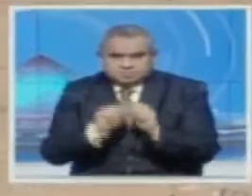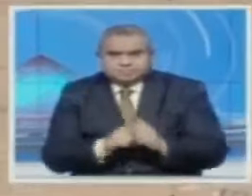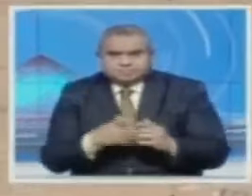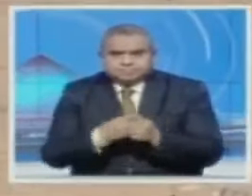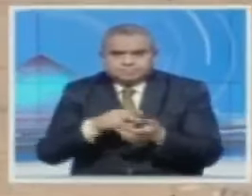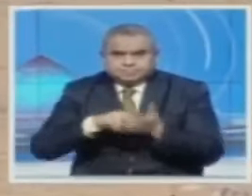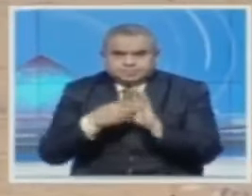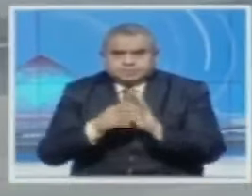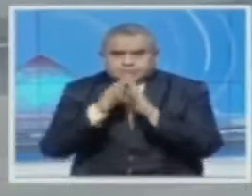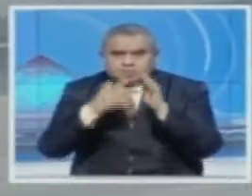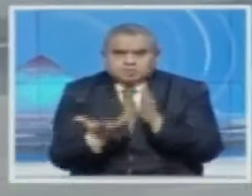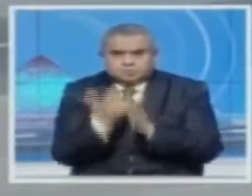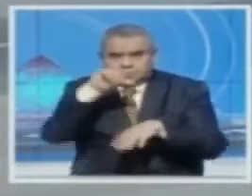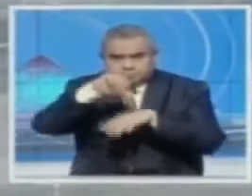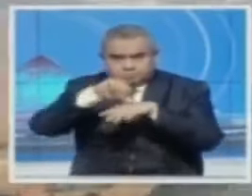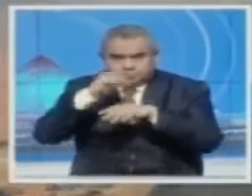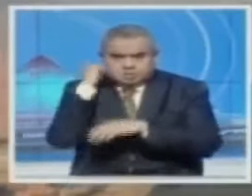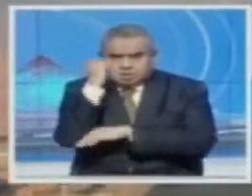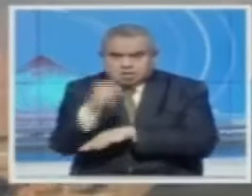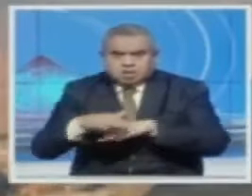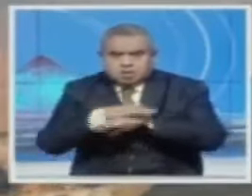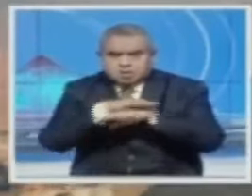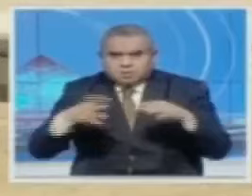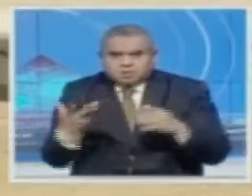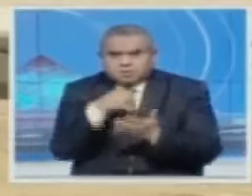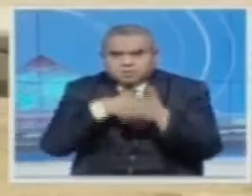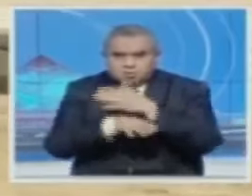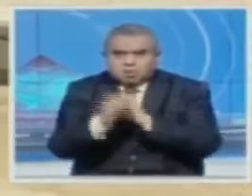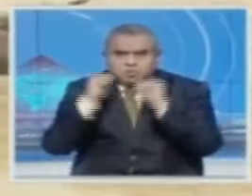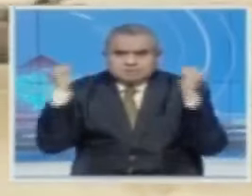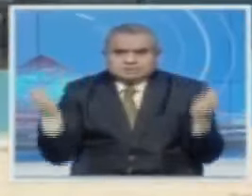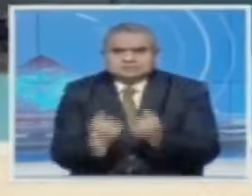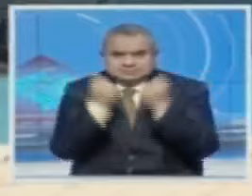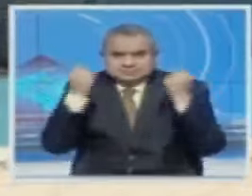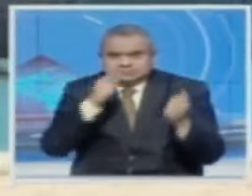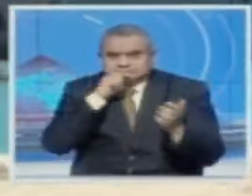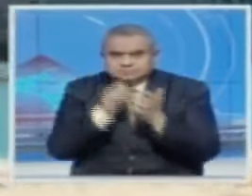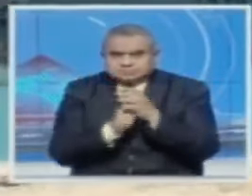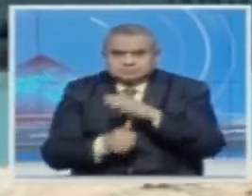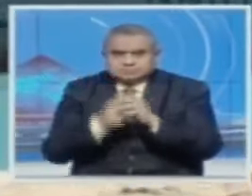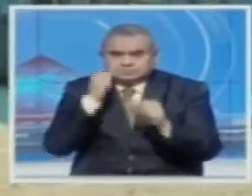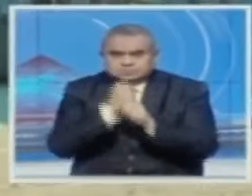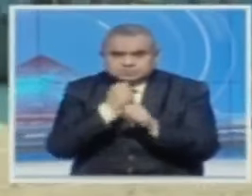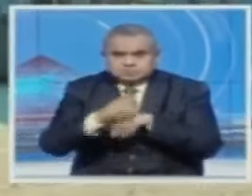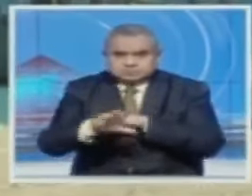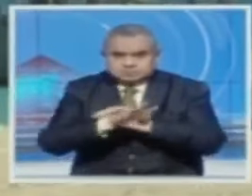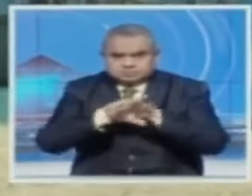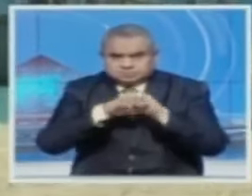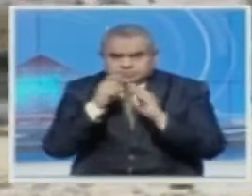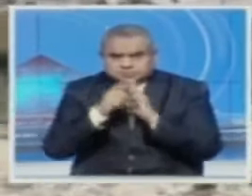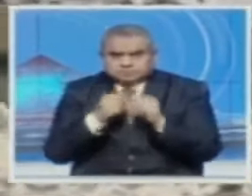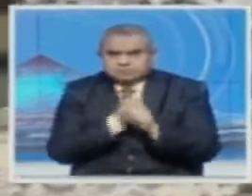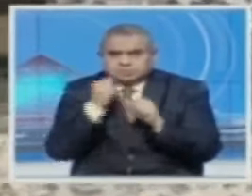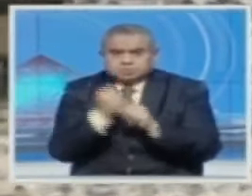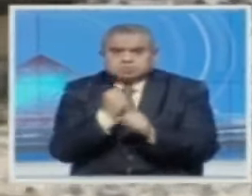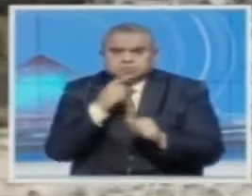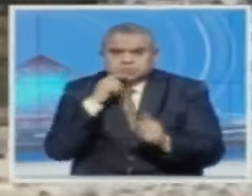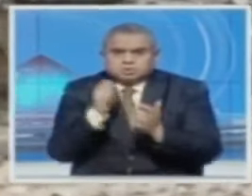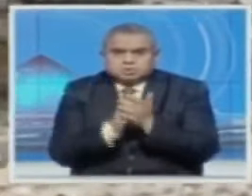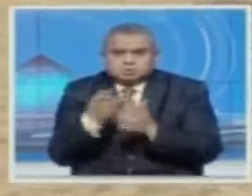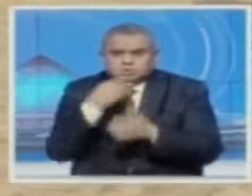نفذت فعالياته على أرض مصر خلال الفترة من 31 من أغسطس